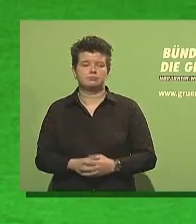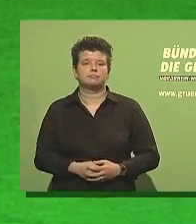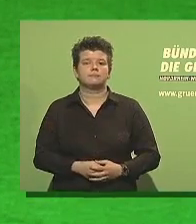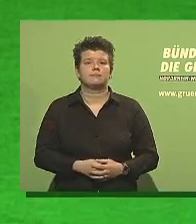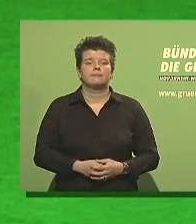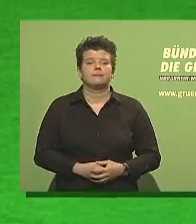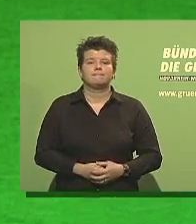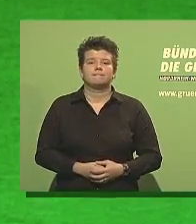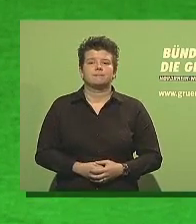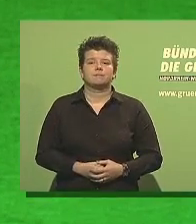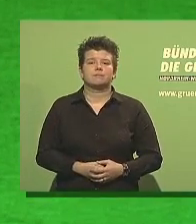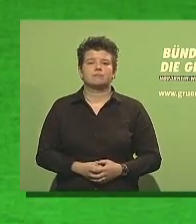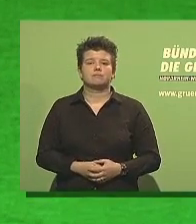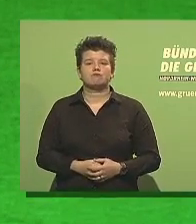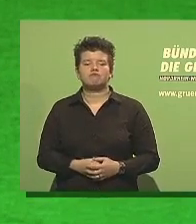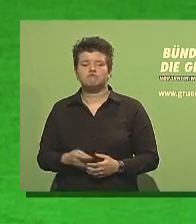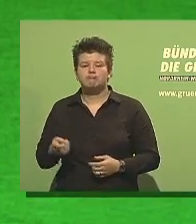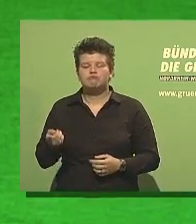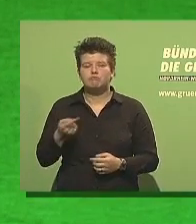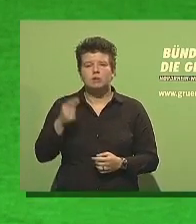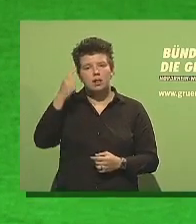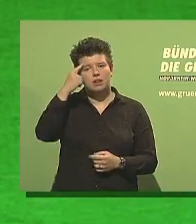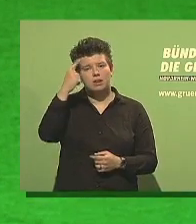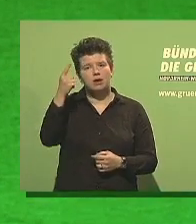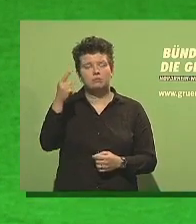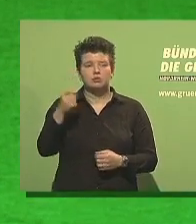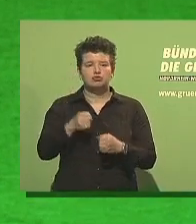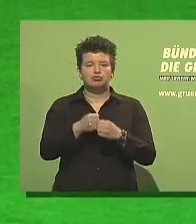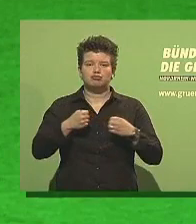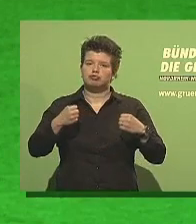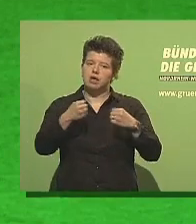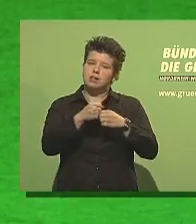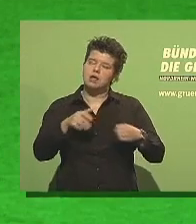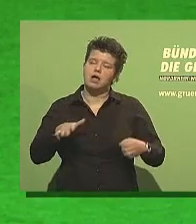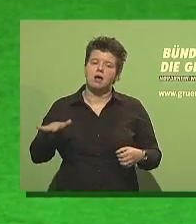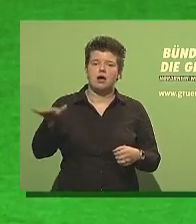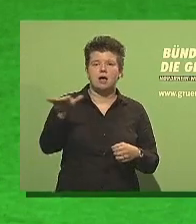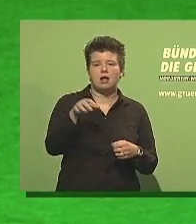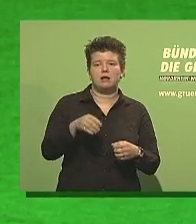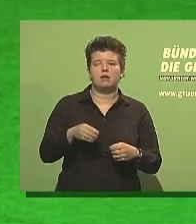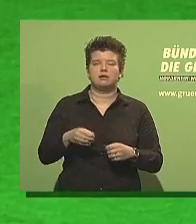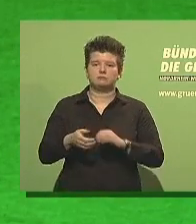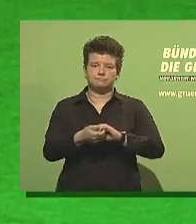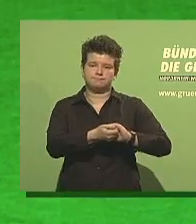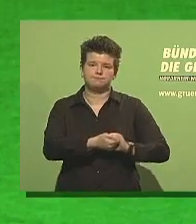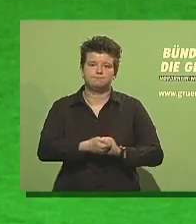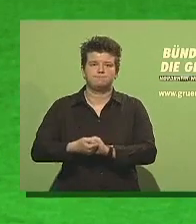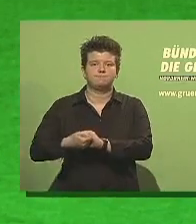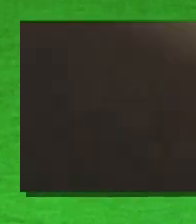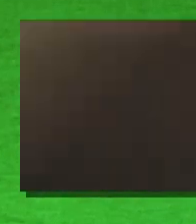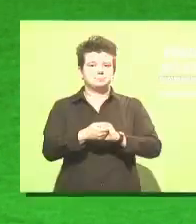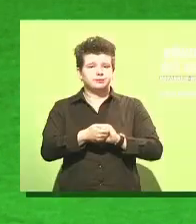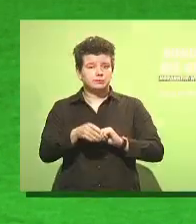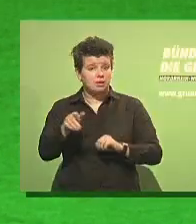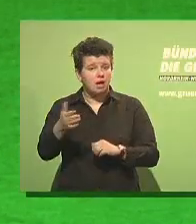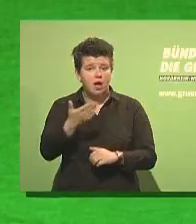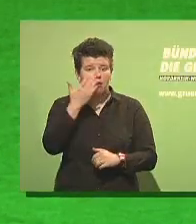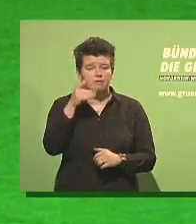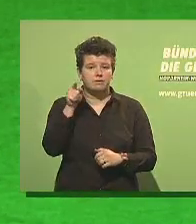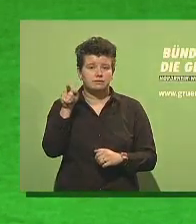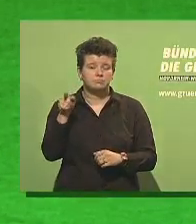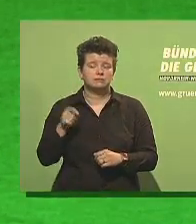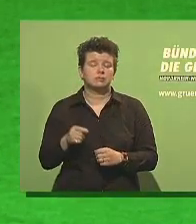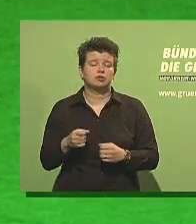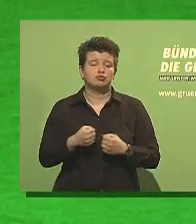Staaten gemeinsam dazu zu führen, dass man eben merkt, wenn ein Staat überschuldet ist, dann muss die internationale